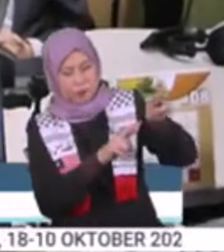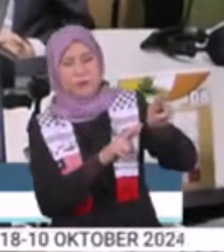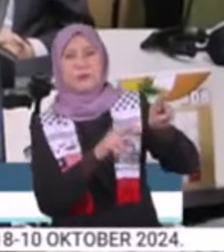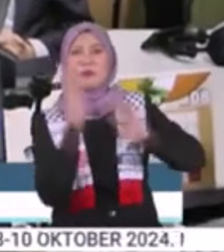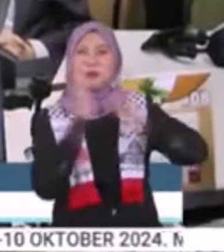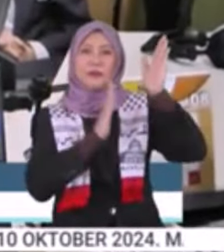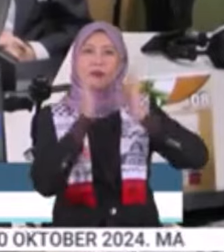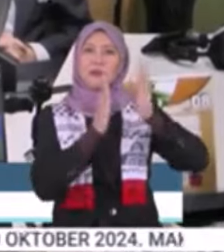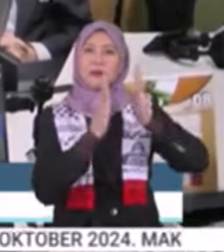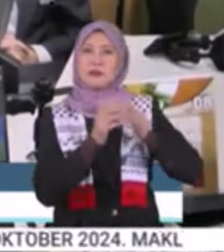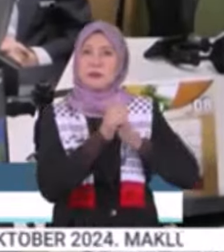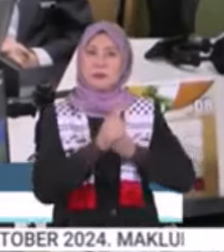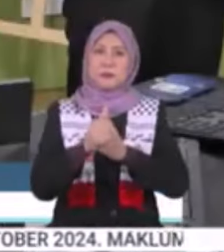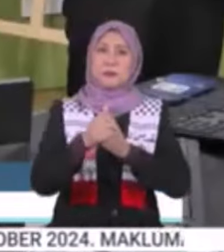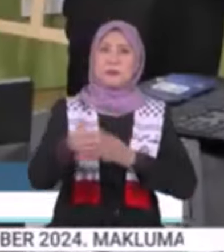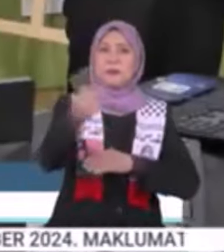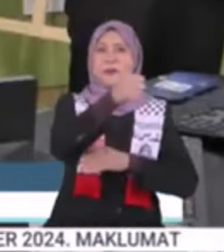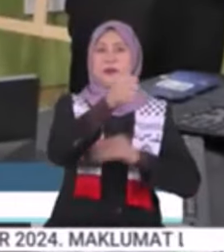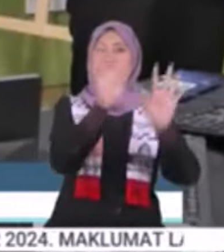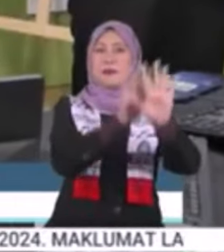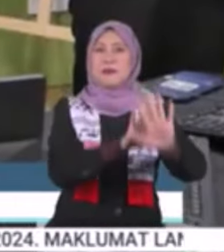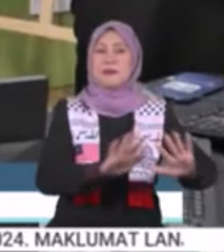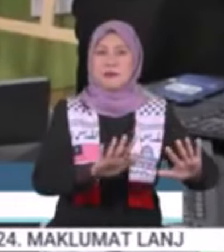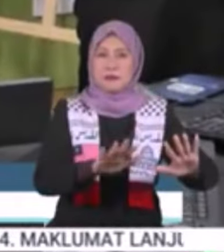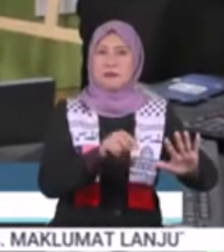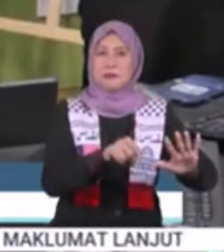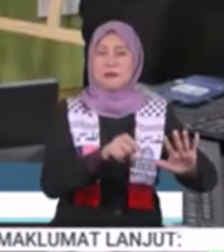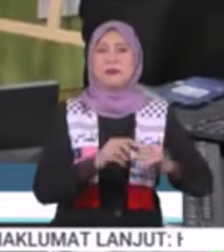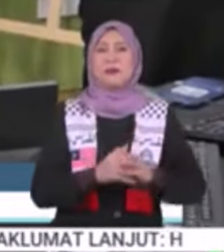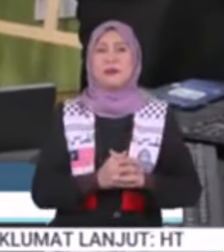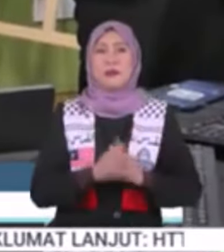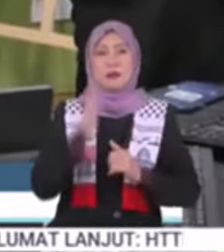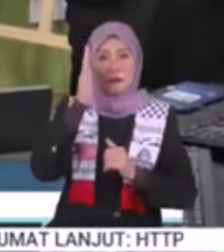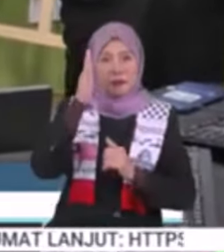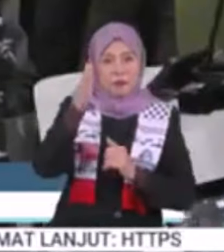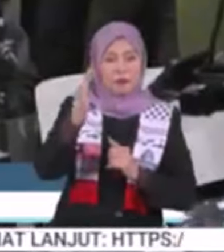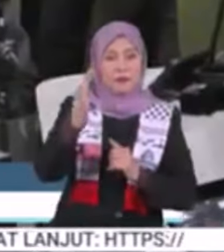sebagai pimpinan ASEAN. Kita akan lebih